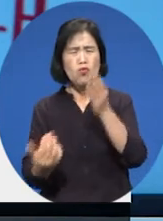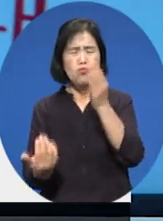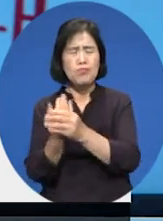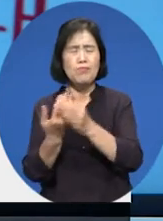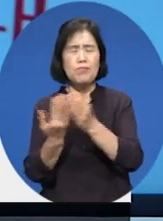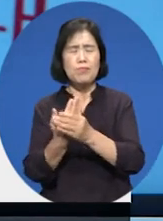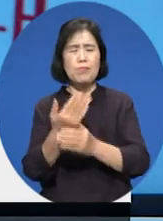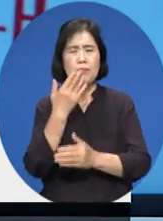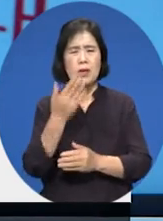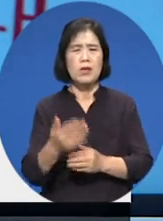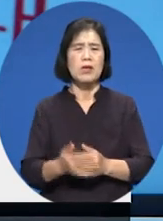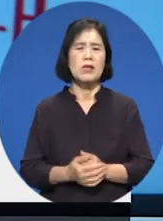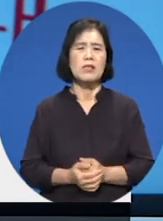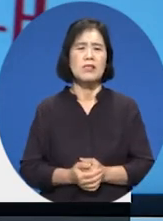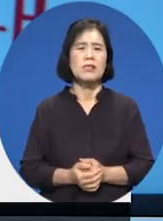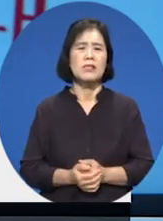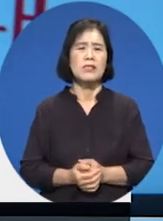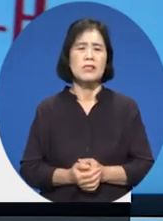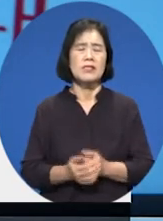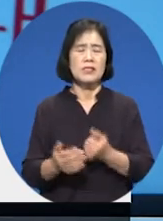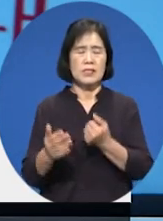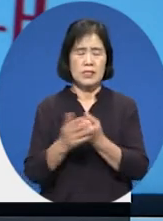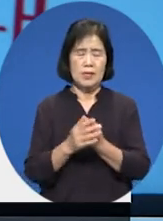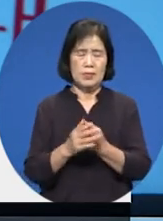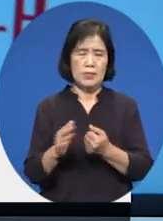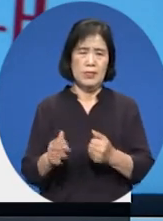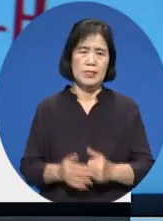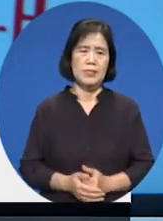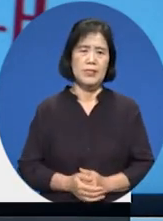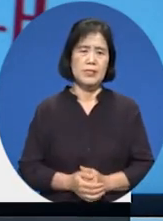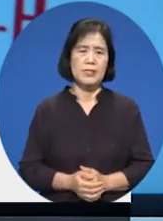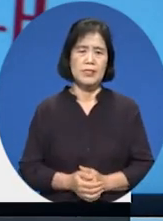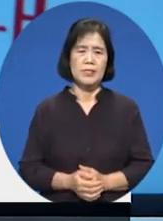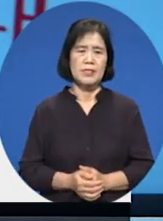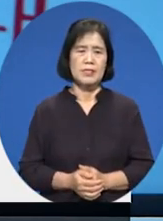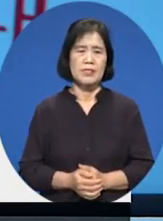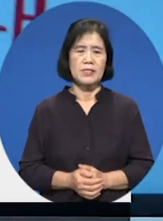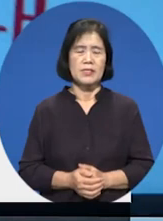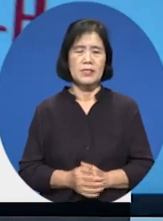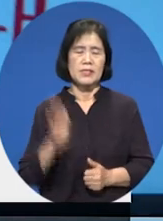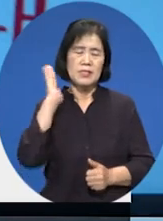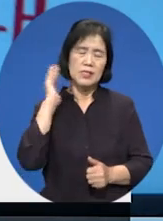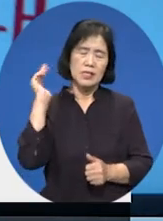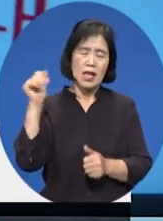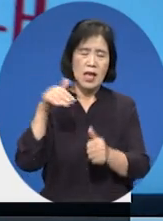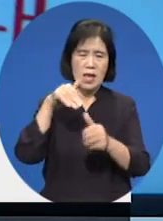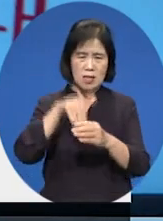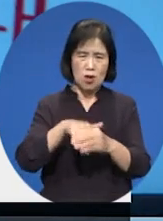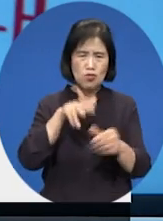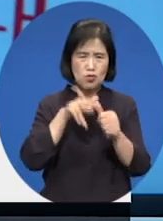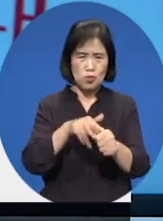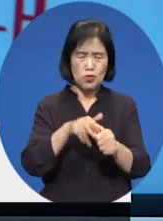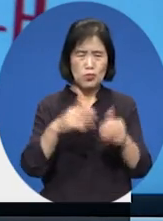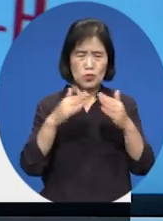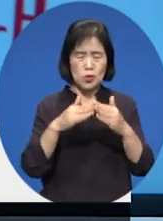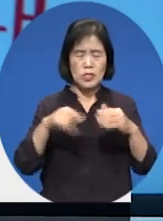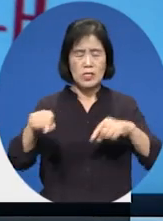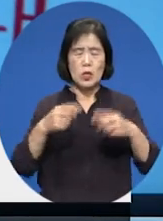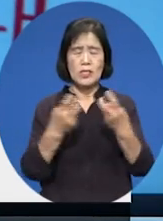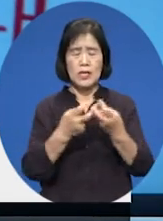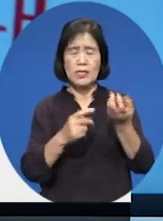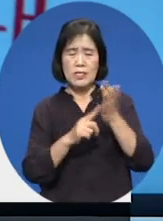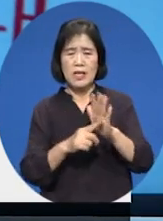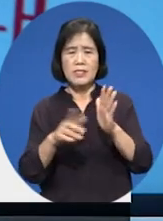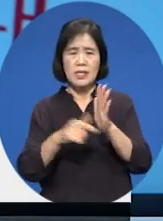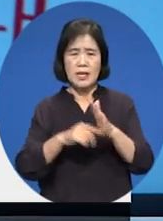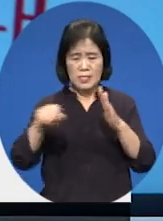나옵니다. 이런 부분들 요번에 이제 많은 대선 후보들도 지금 부동산 정책들 내는데 그 안에